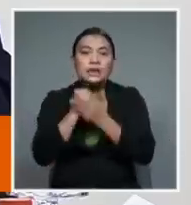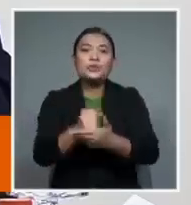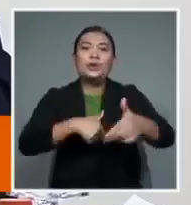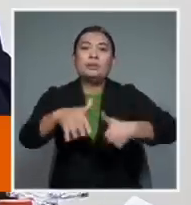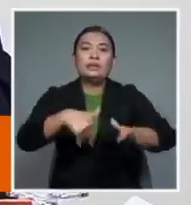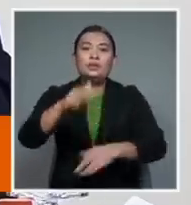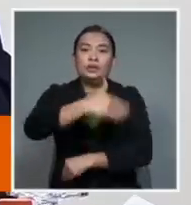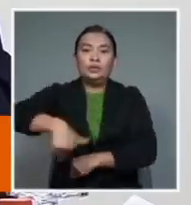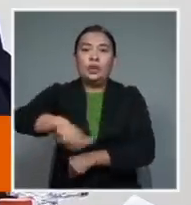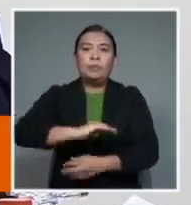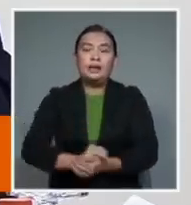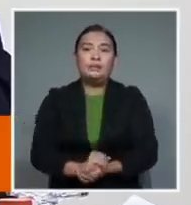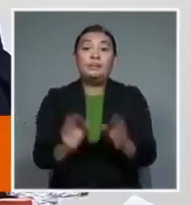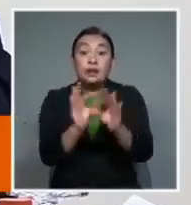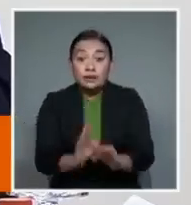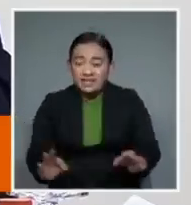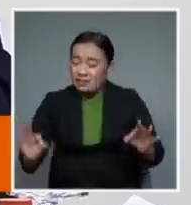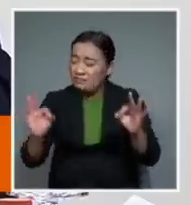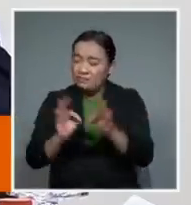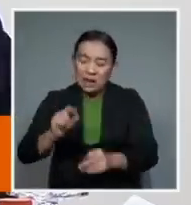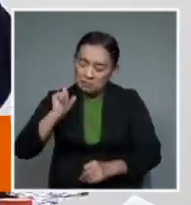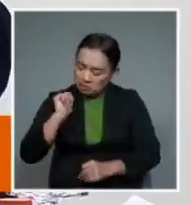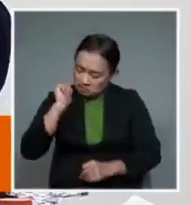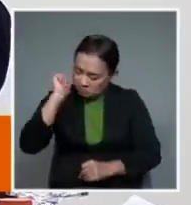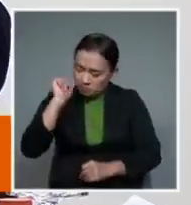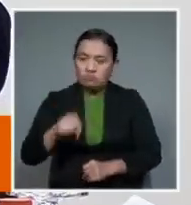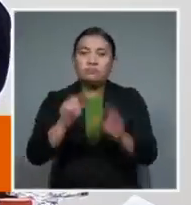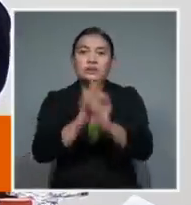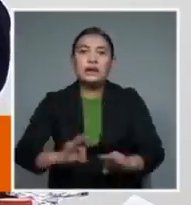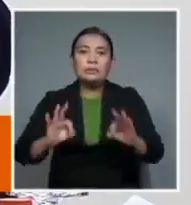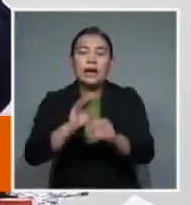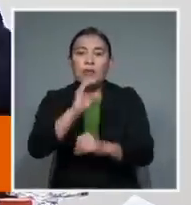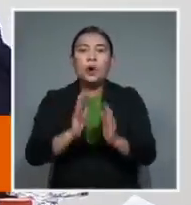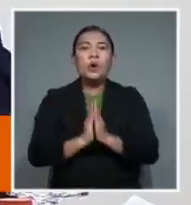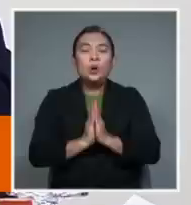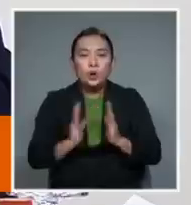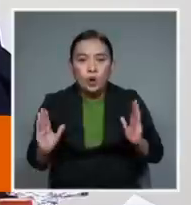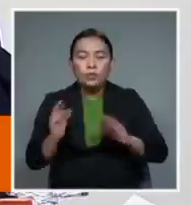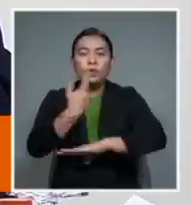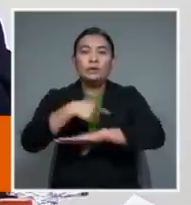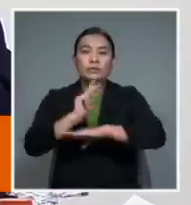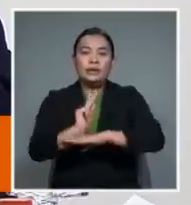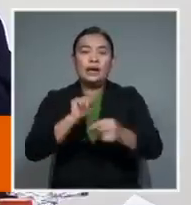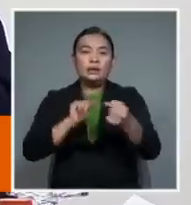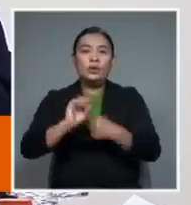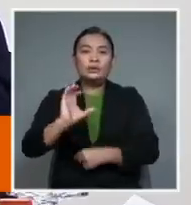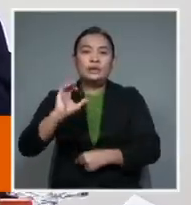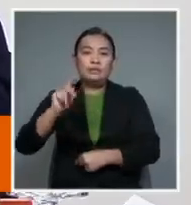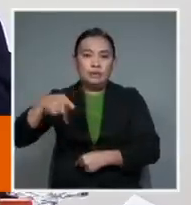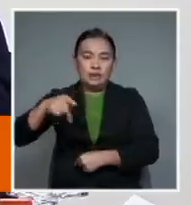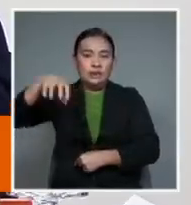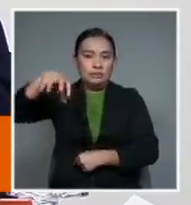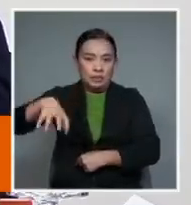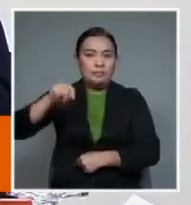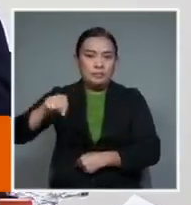ไปและนั่นเป็นสิ่งที่สำคัญเป็นอย่างยิ่งขอบพระคุณท่านประธานอาวุโสนะครับของเครือเจริญโภคภัณฑ์